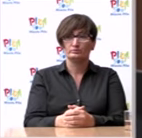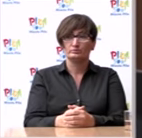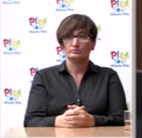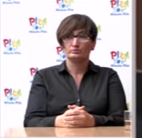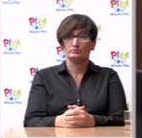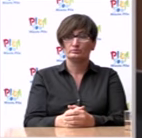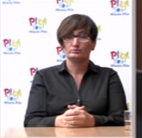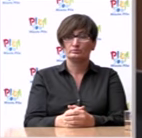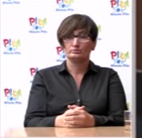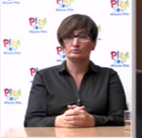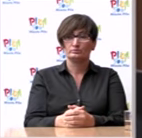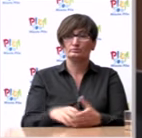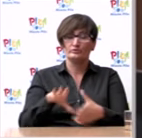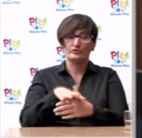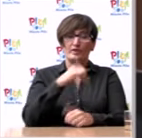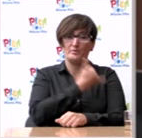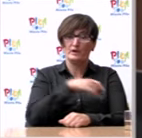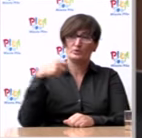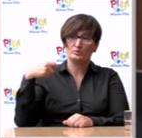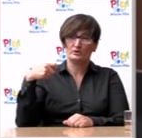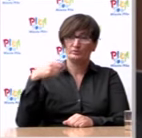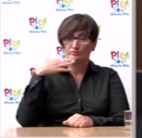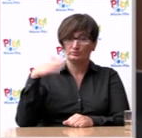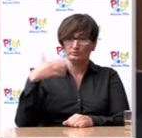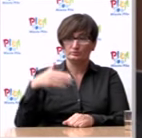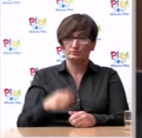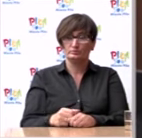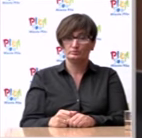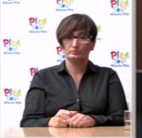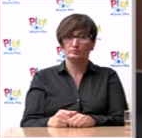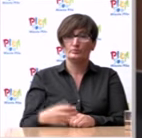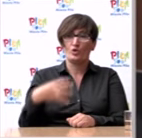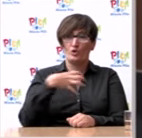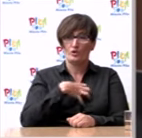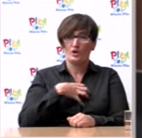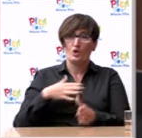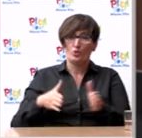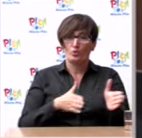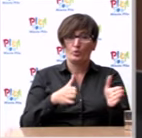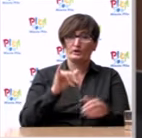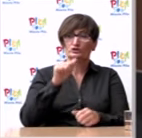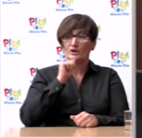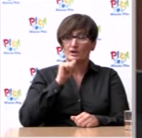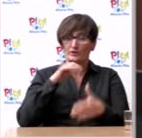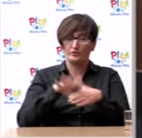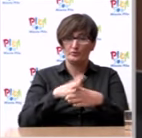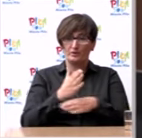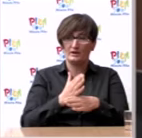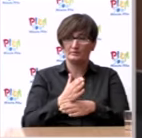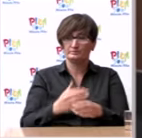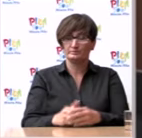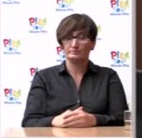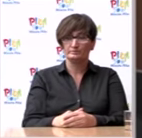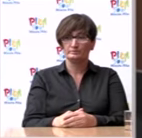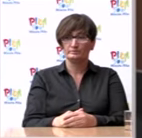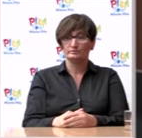W imieniu prezydenta punkt ten zreferuje dyrektor Zarządu Dróg i Zieleni w Pile, pan Jerzy Mac. Proszę bardzo, panie